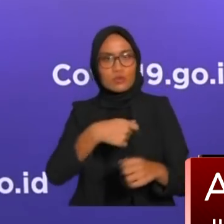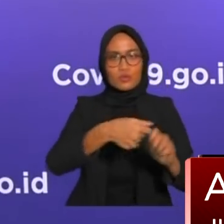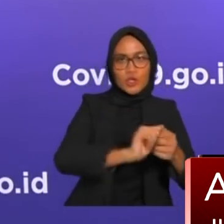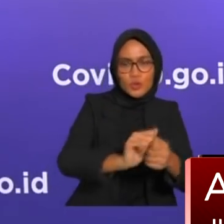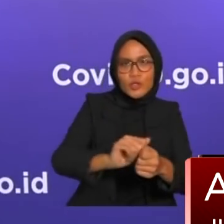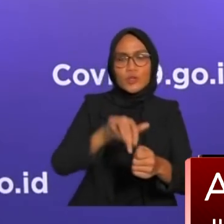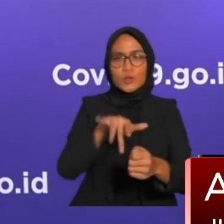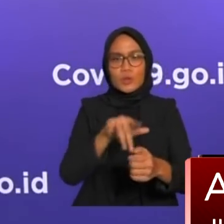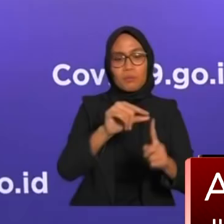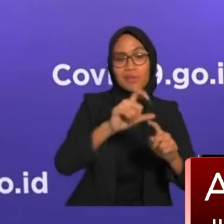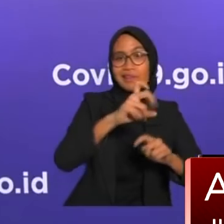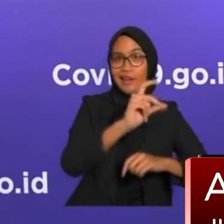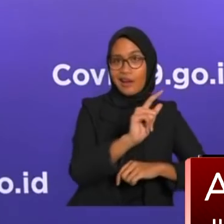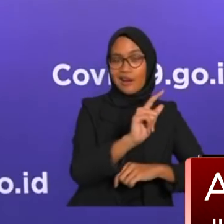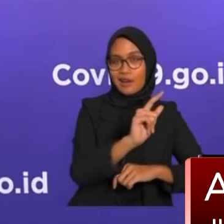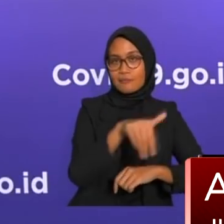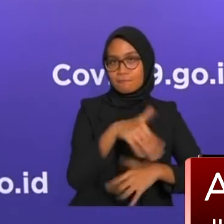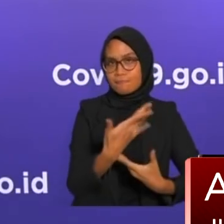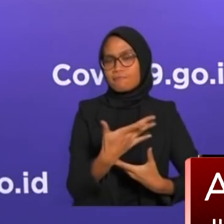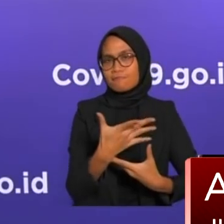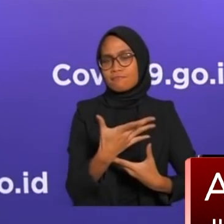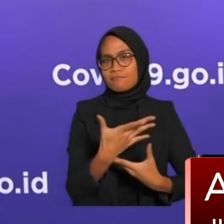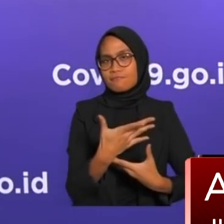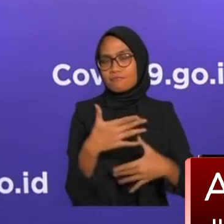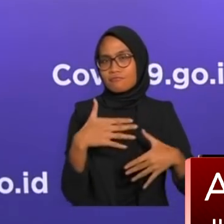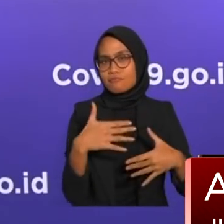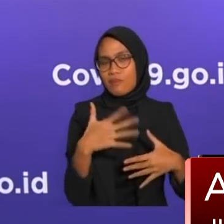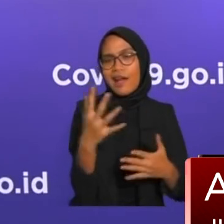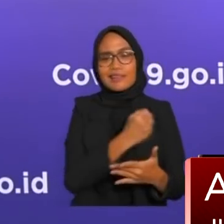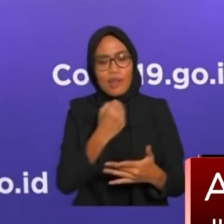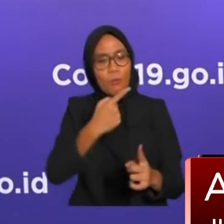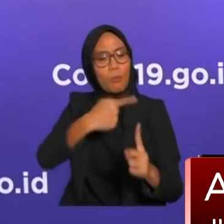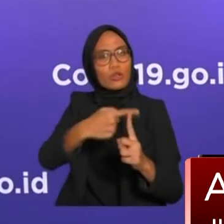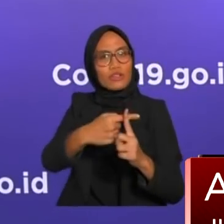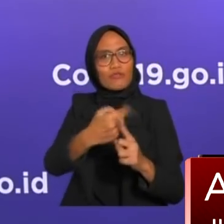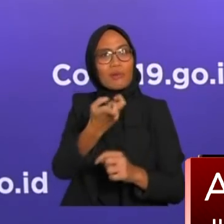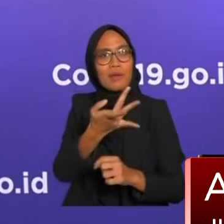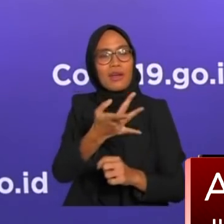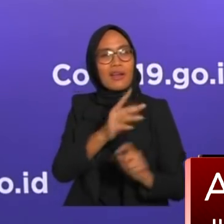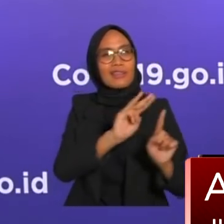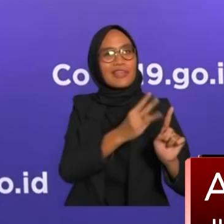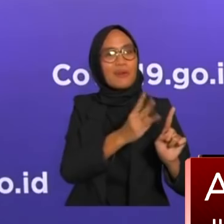hai menggunakan PCR Ayo kita mendapatkan hasil positif